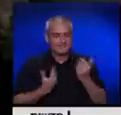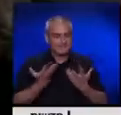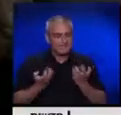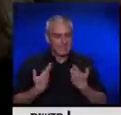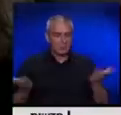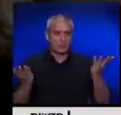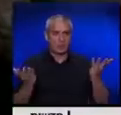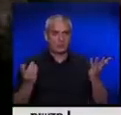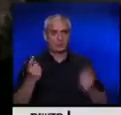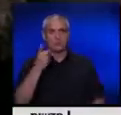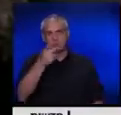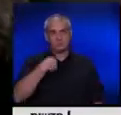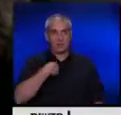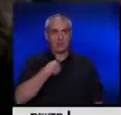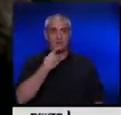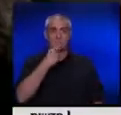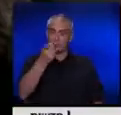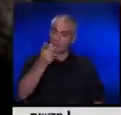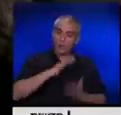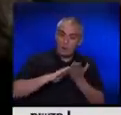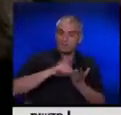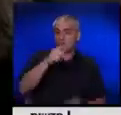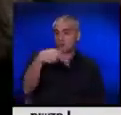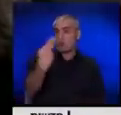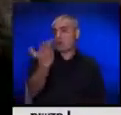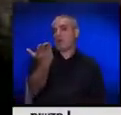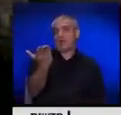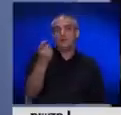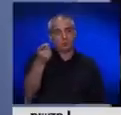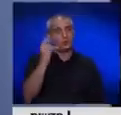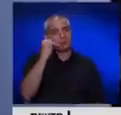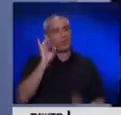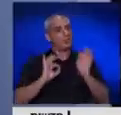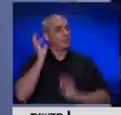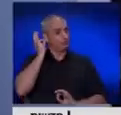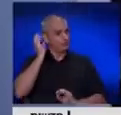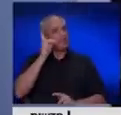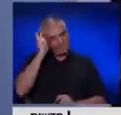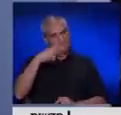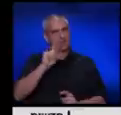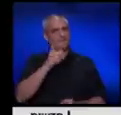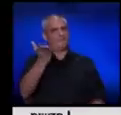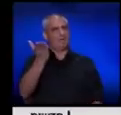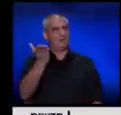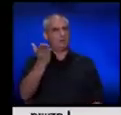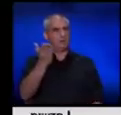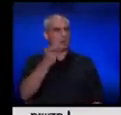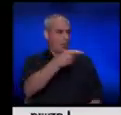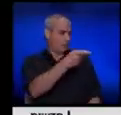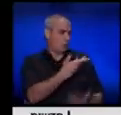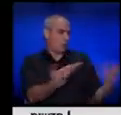הצביע עליי, אמר את שמי. אמר, הוא לפחות, הוא גיי. הוא אמנם נשי, אבל לפחות אפשר להבין מי הוא. אבל אתה